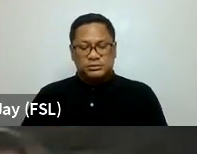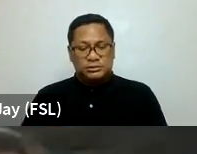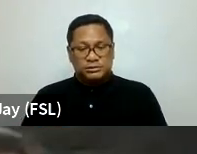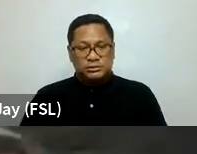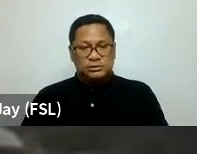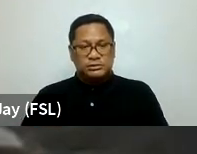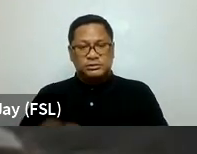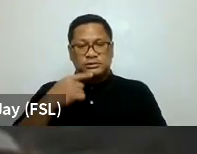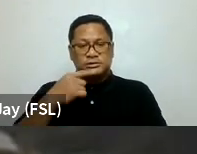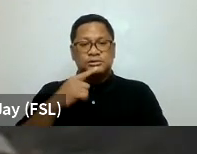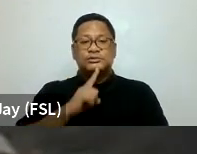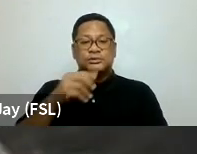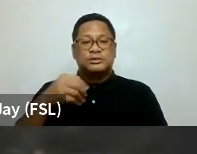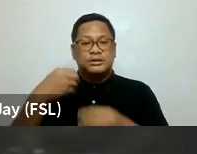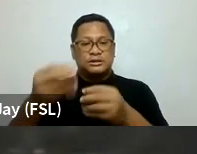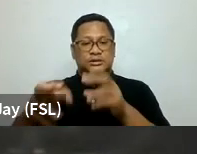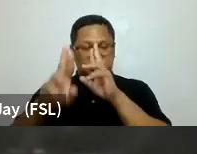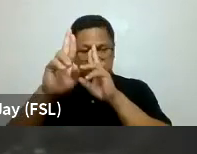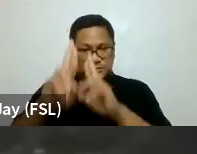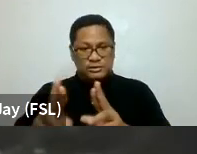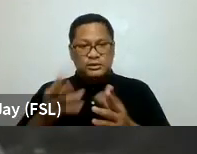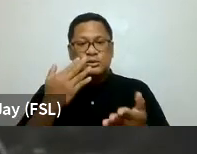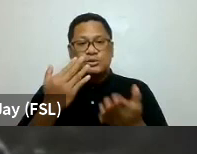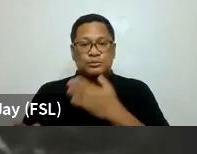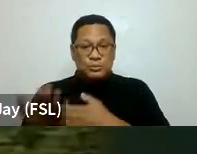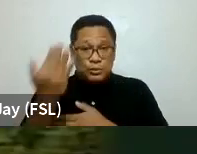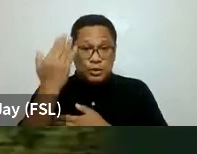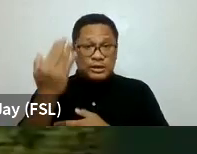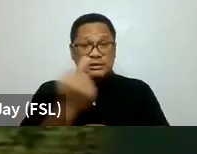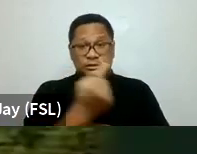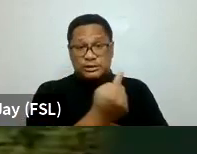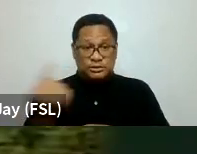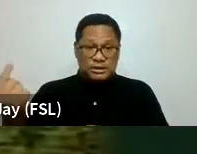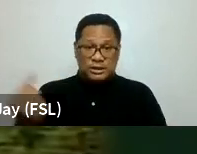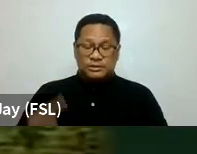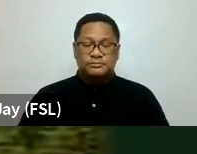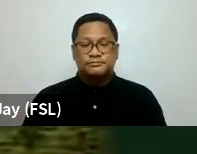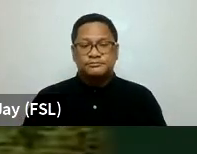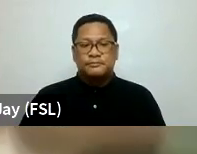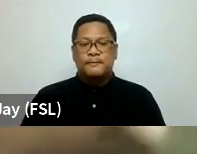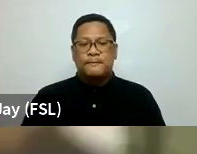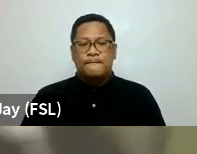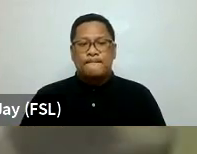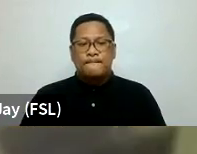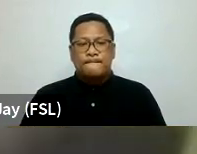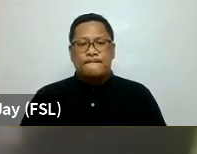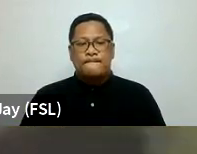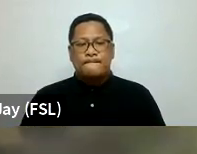Magbibigay garang muna tayo. Magandang umaga po sa inyo lahat.